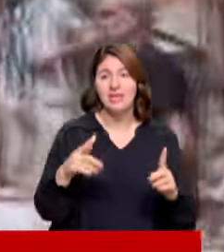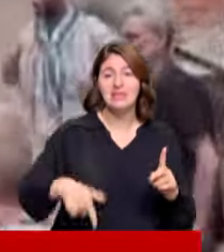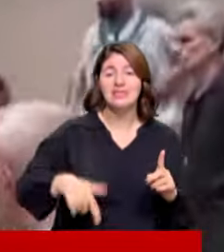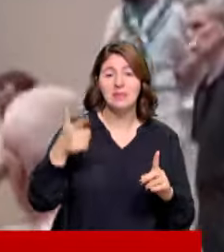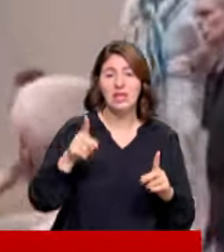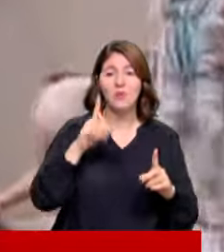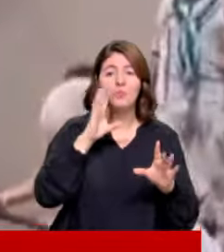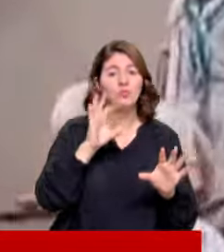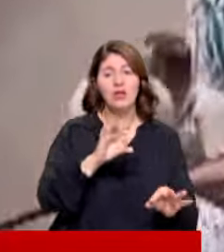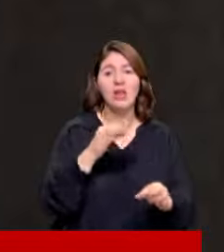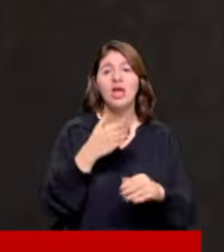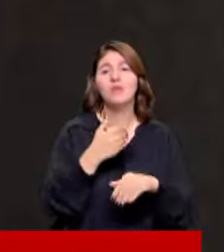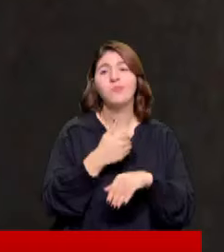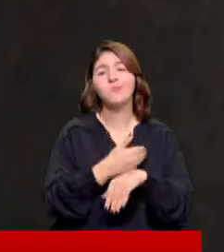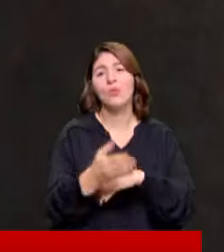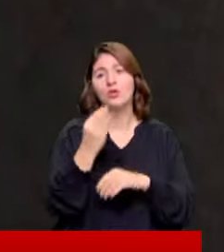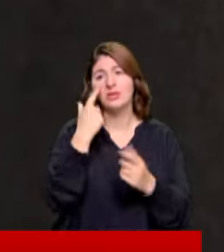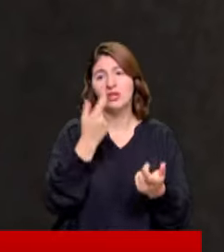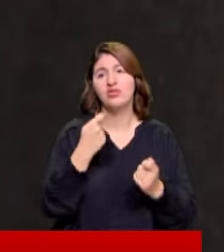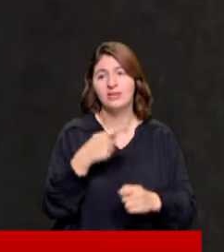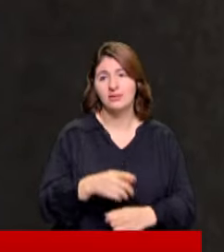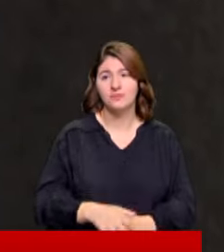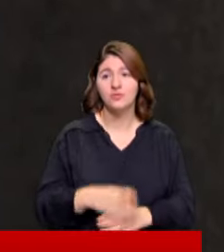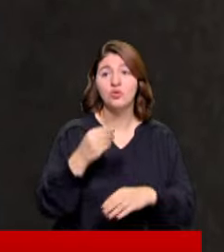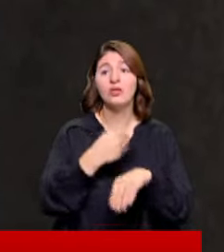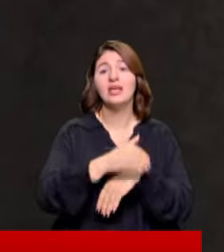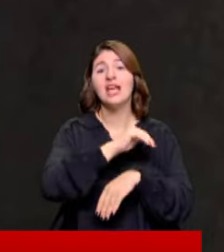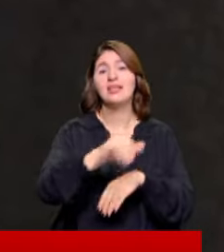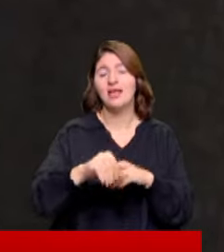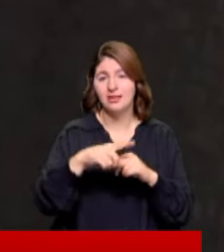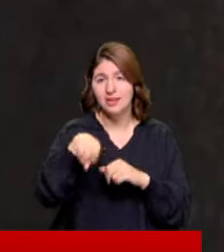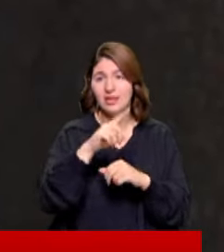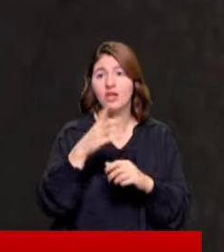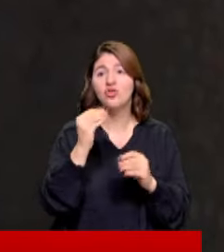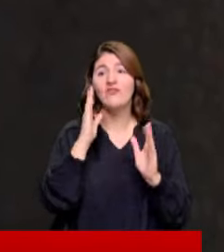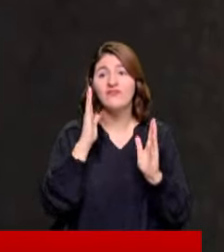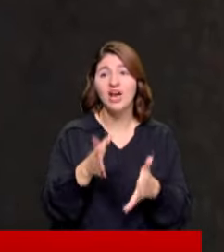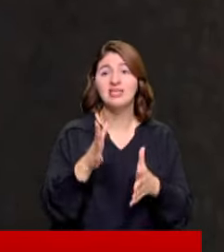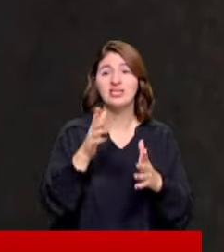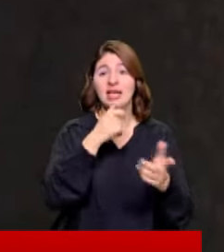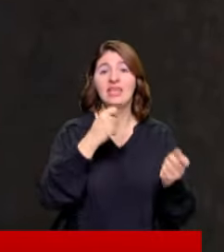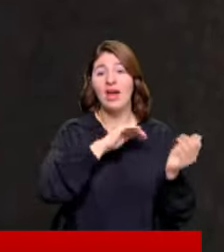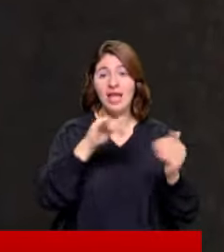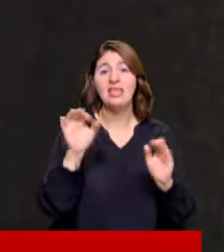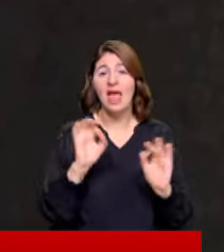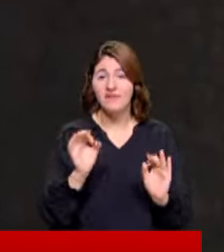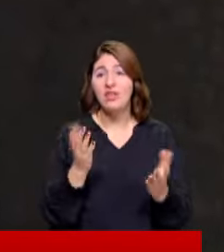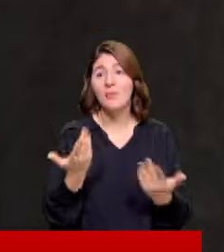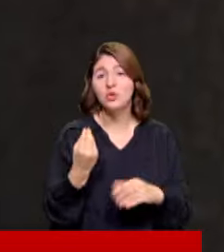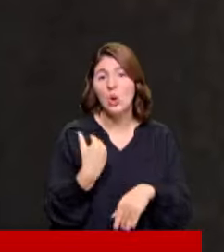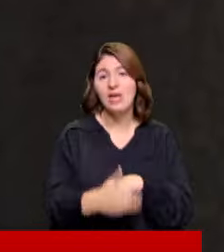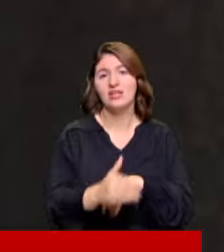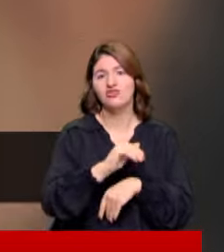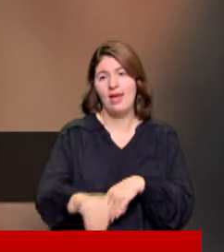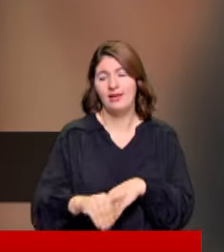İzmirli müdahalelerdeki yetersizliğe dikkat çekti. Çok geç müdahale edildi. Hani çok fazla sayıda itfaiye geldi, evet. Ama çok